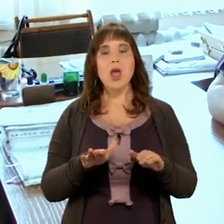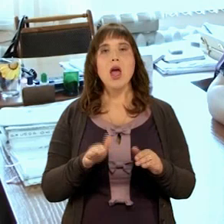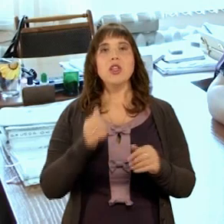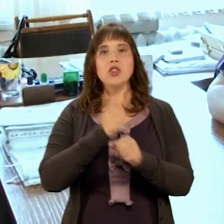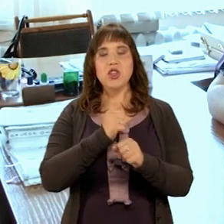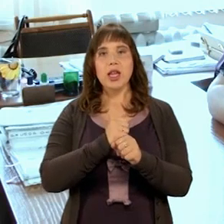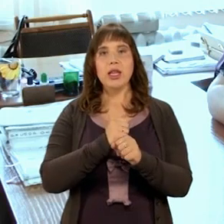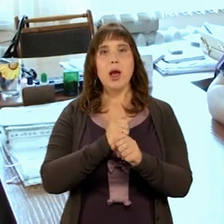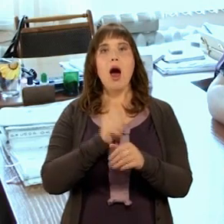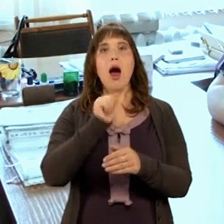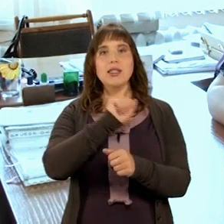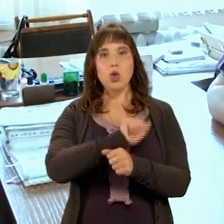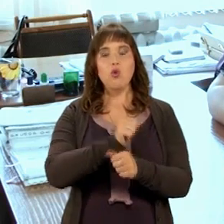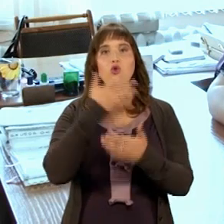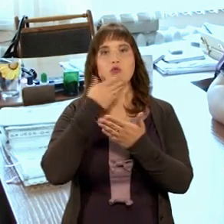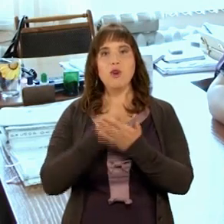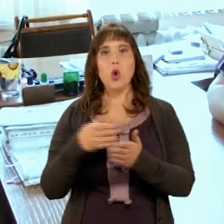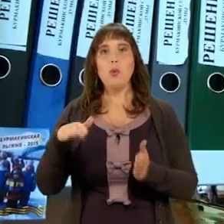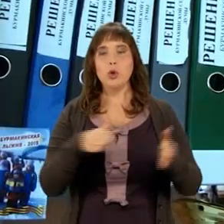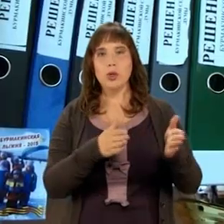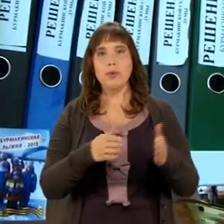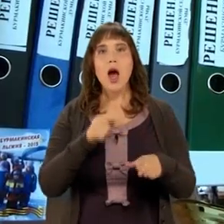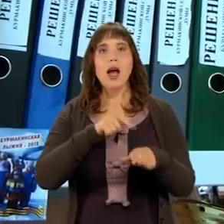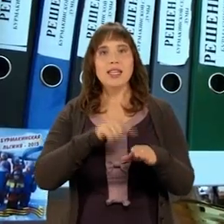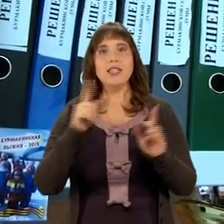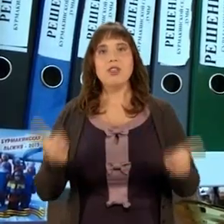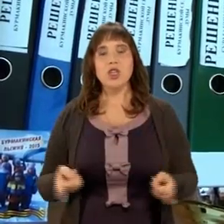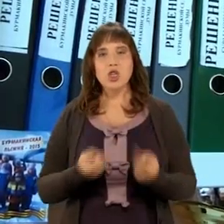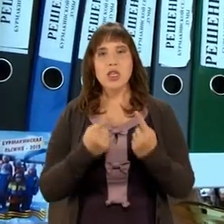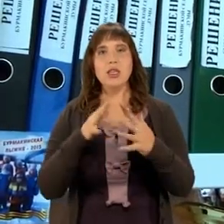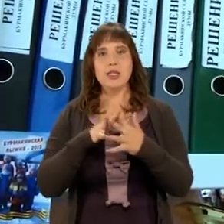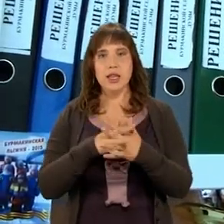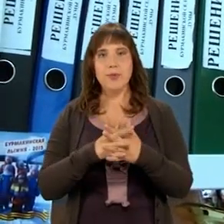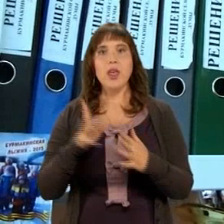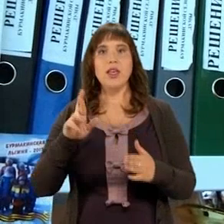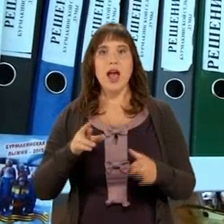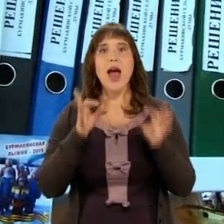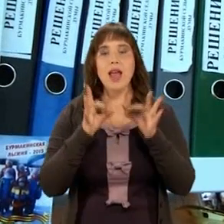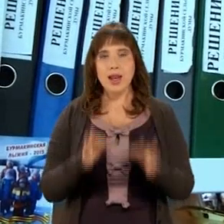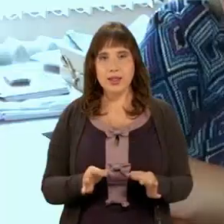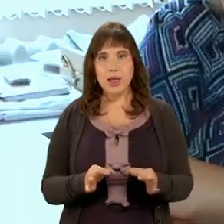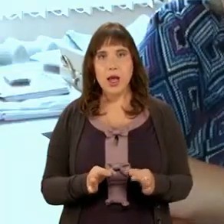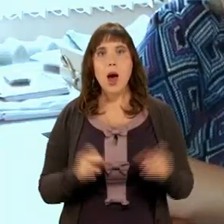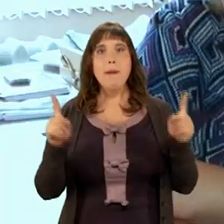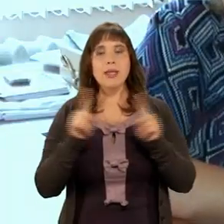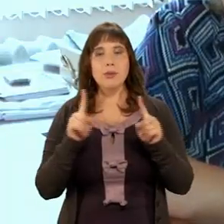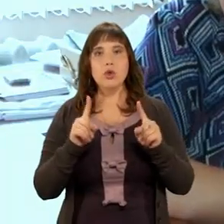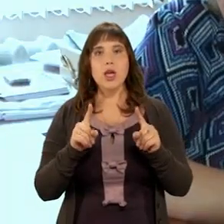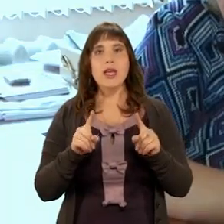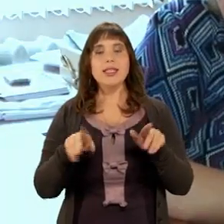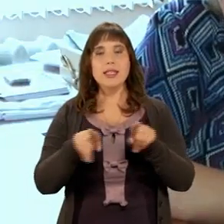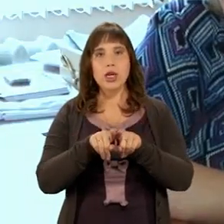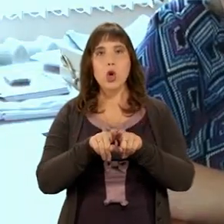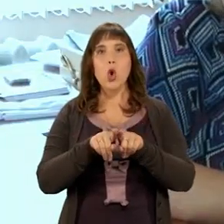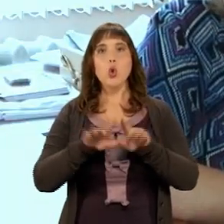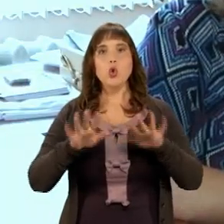останавливались, делали перерыв в своем пути. А что касается возрождения села, я, конечно, реалист. Потому что, исходя из тех условий, в